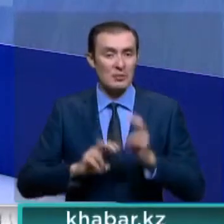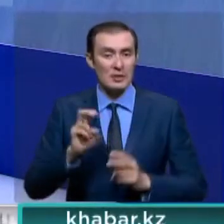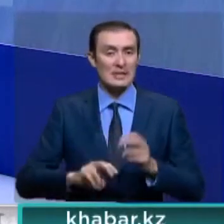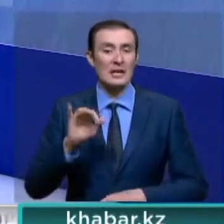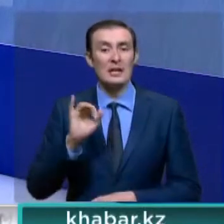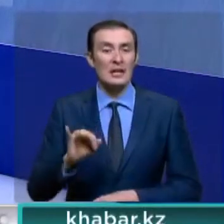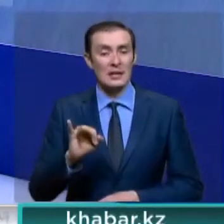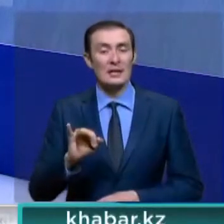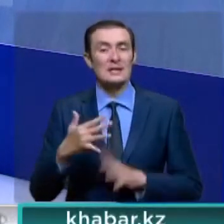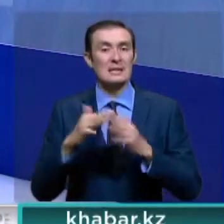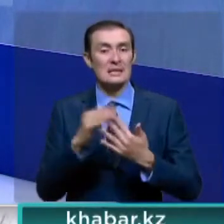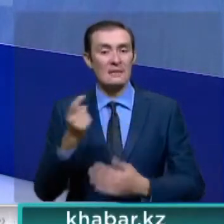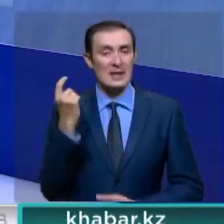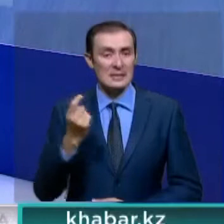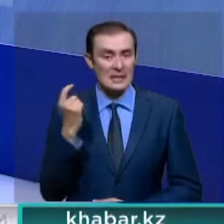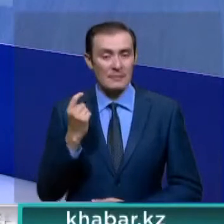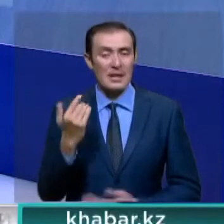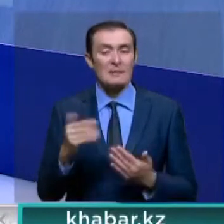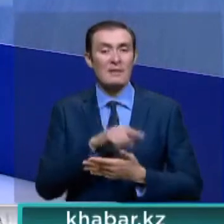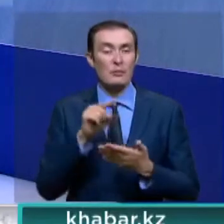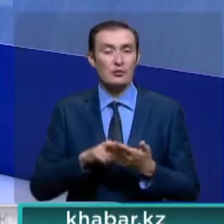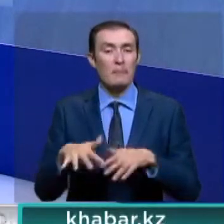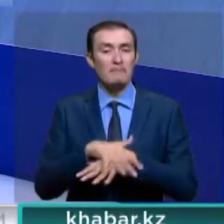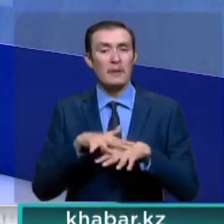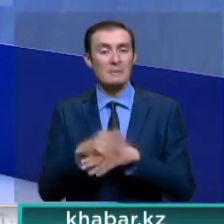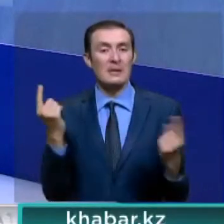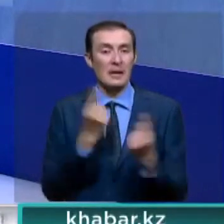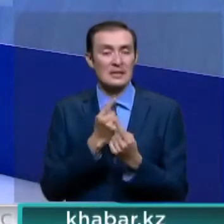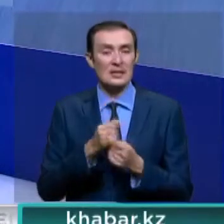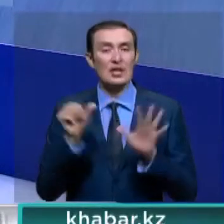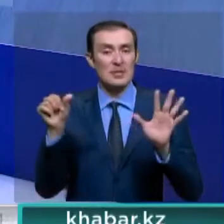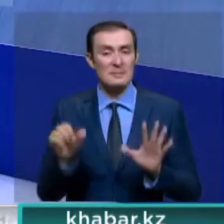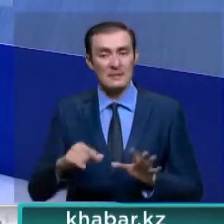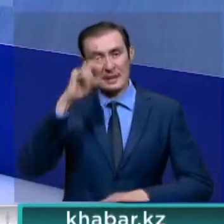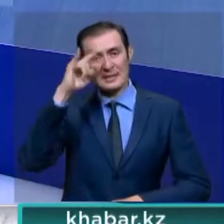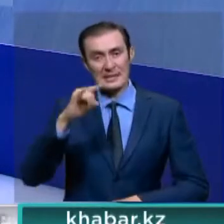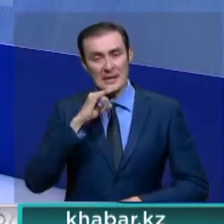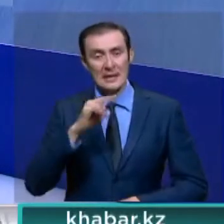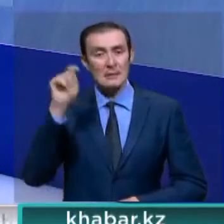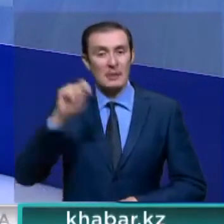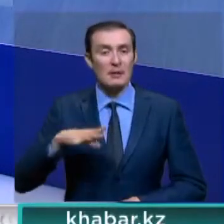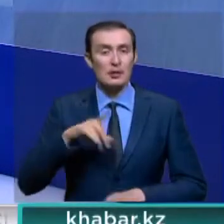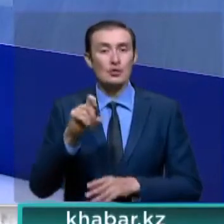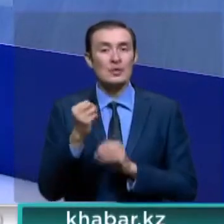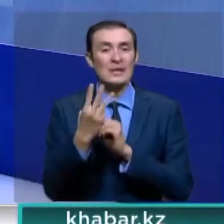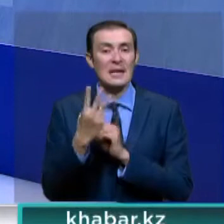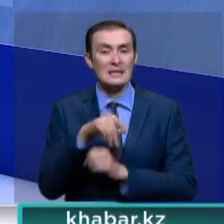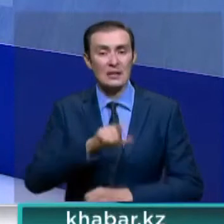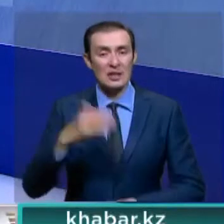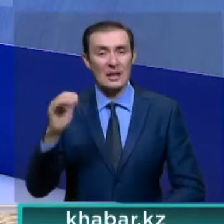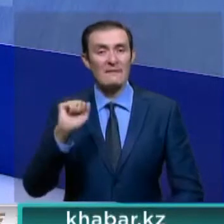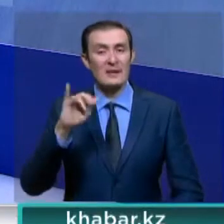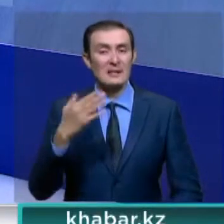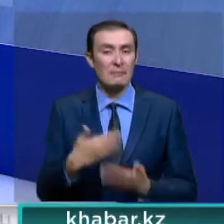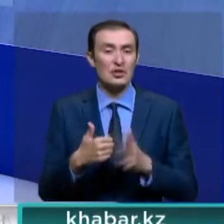промышленности и сельское хозяйство. Что касается миграции, то за полгода в Казахстан прибыло 113 граждан